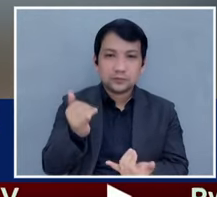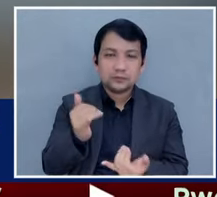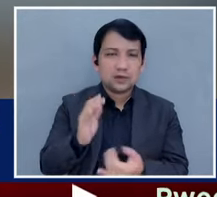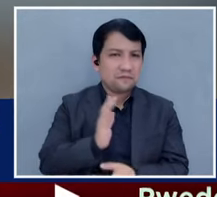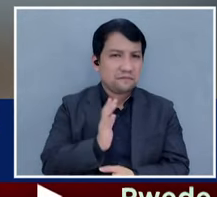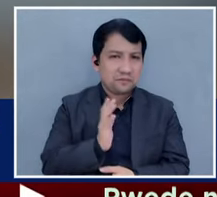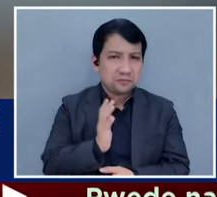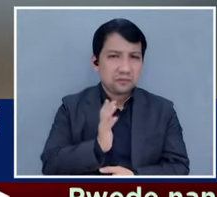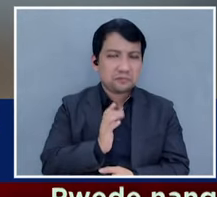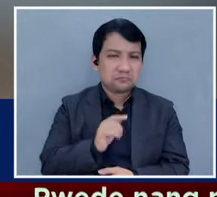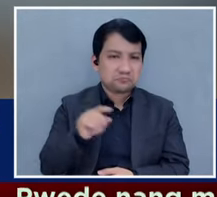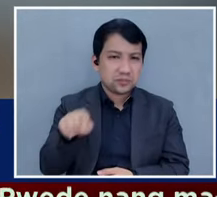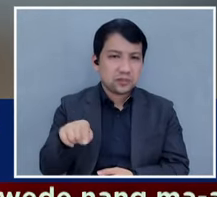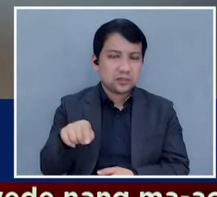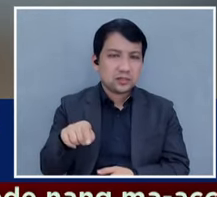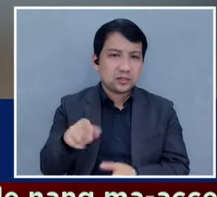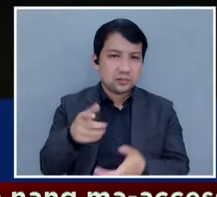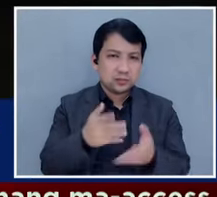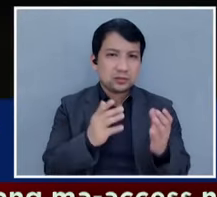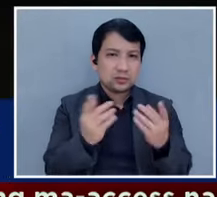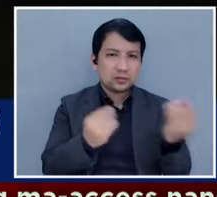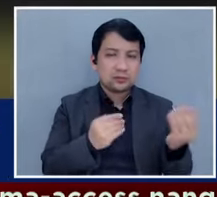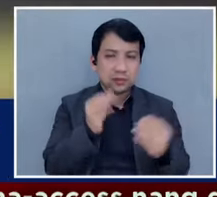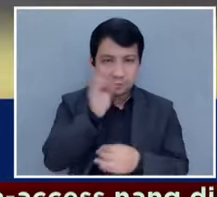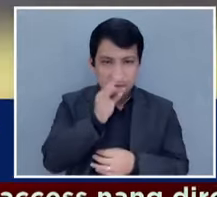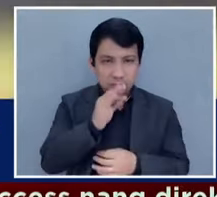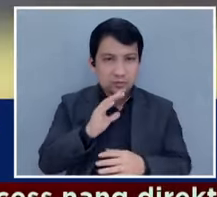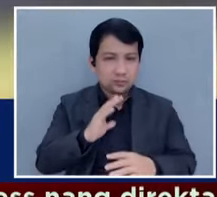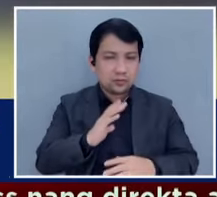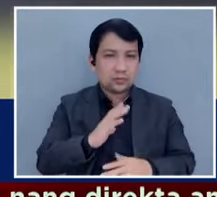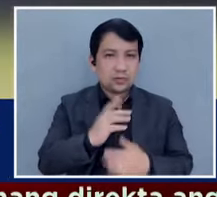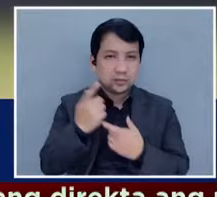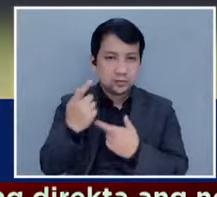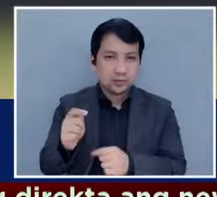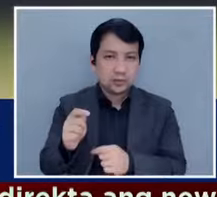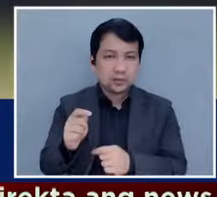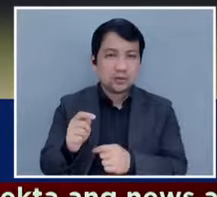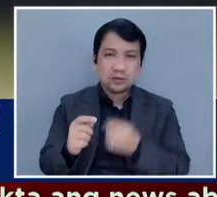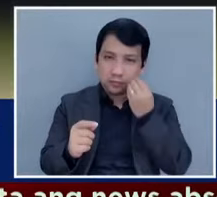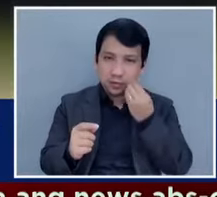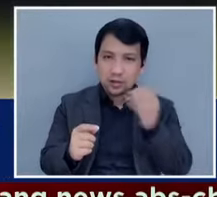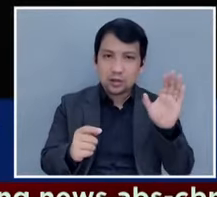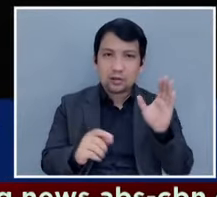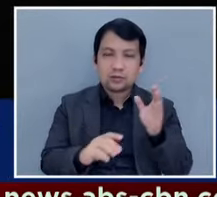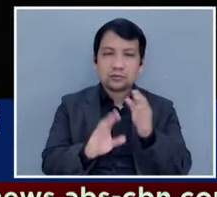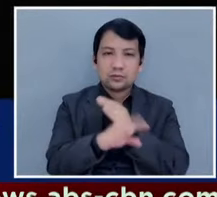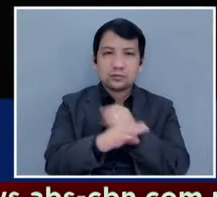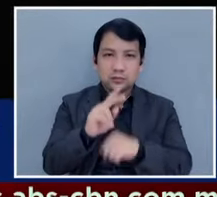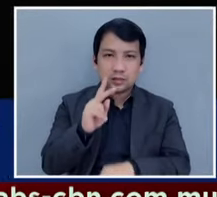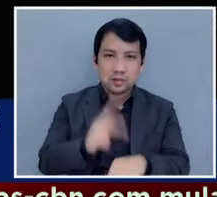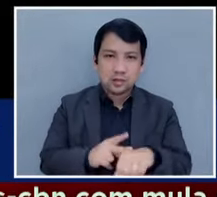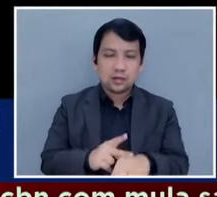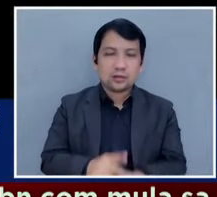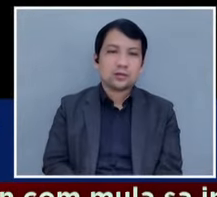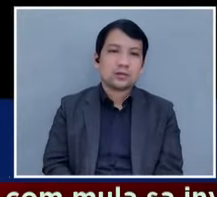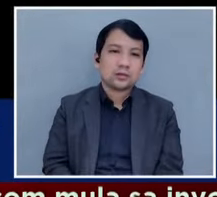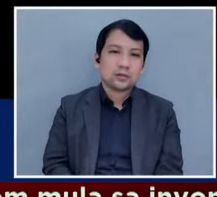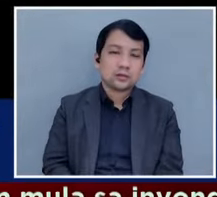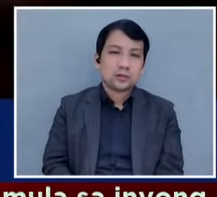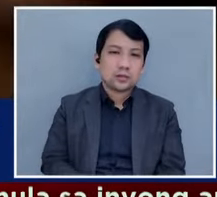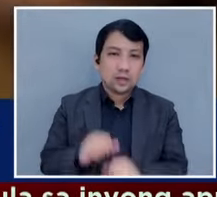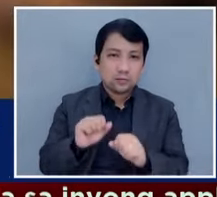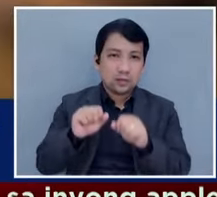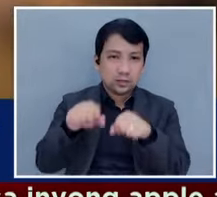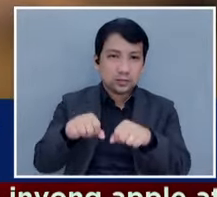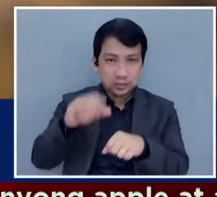umano ang pagtrato sa mga ito. Tiwala din siyang makauuwi na sa Pilipinas ang mga seafarers sa